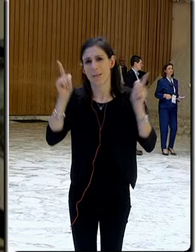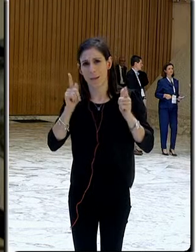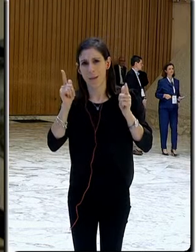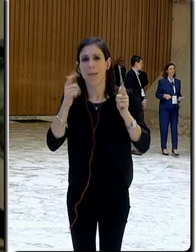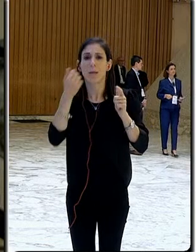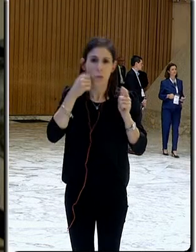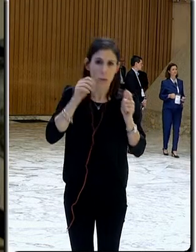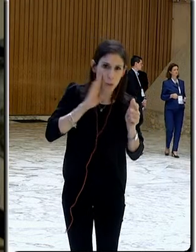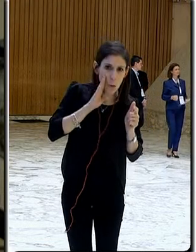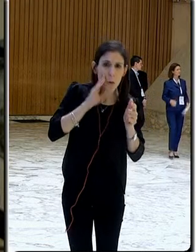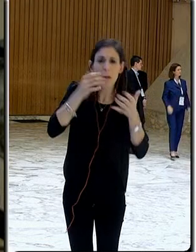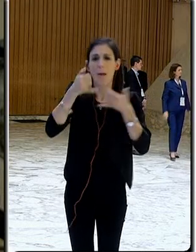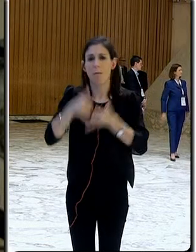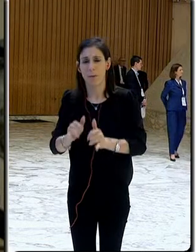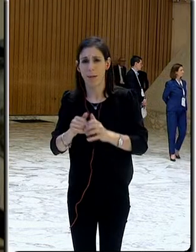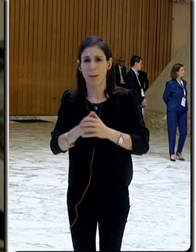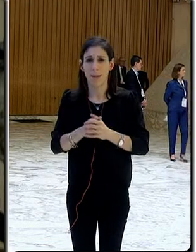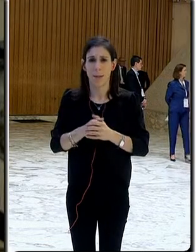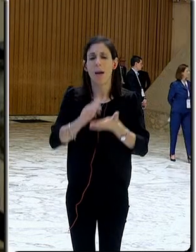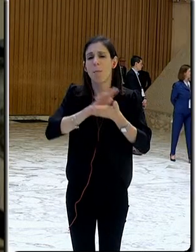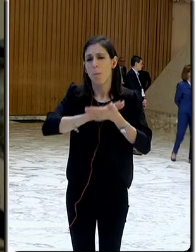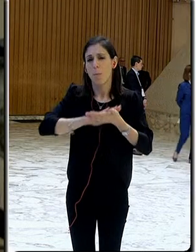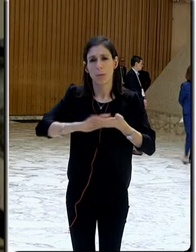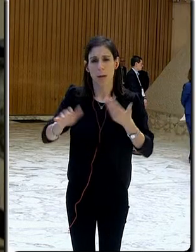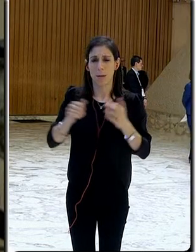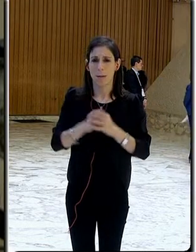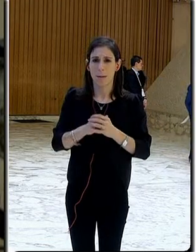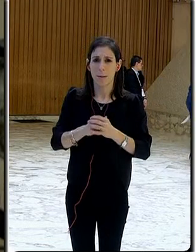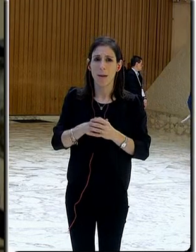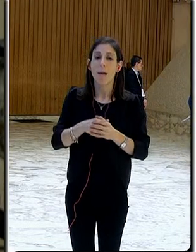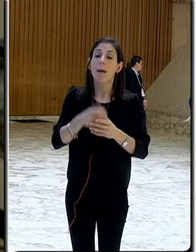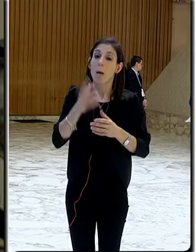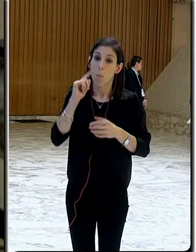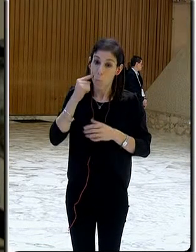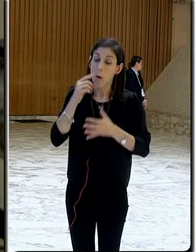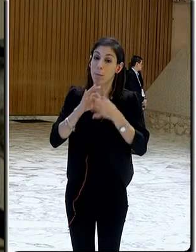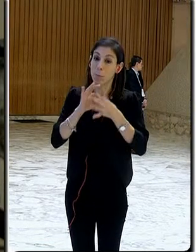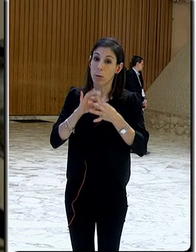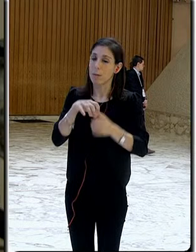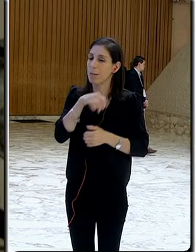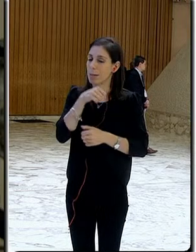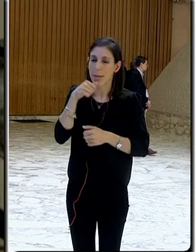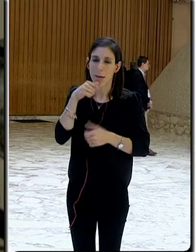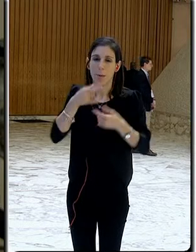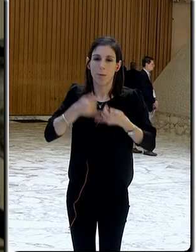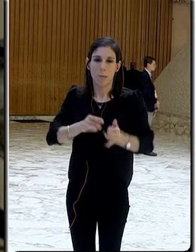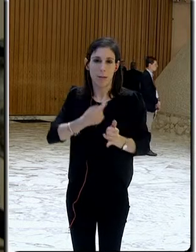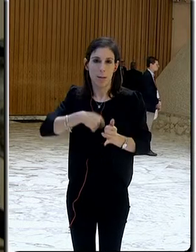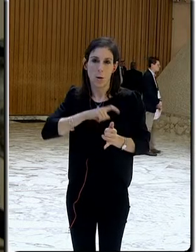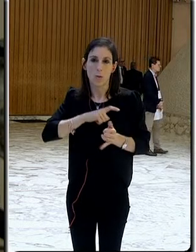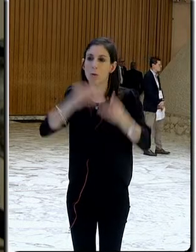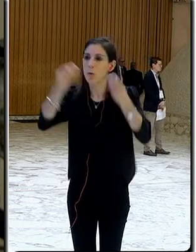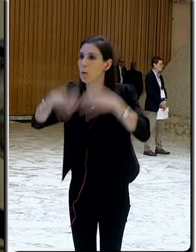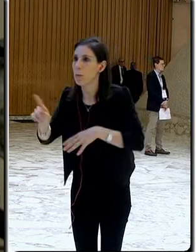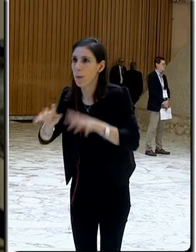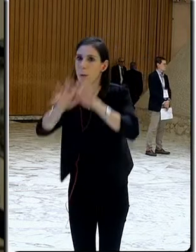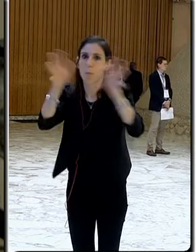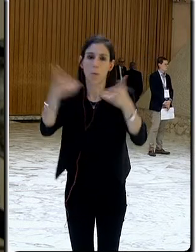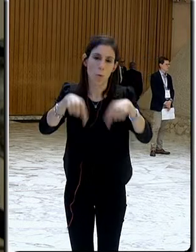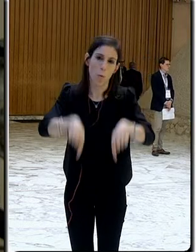enfants. Les bonnes amitiés sont essentielles à nos enfants pour qu'ils ne se perdent pas dans un monde de plus en plus opposé au